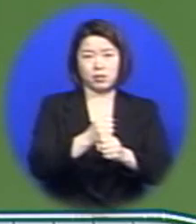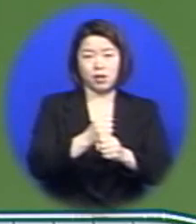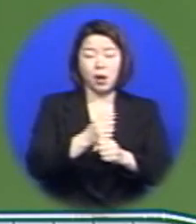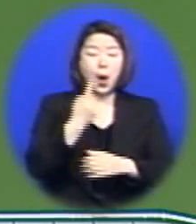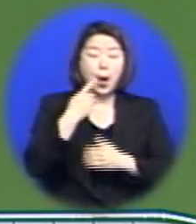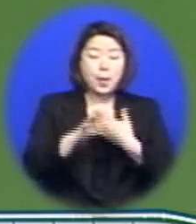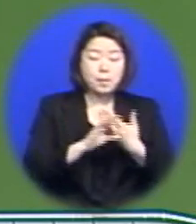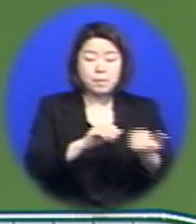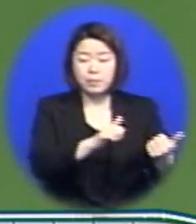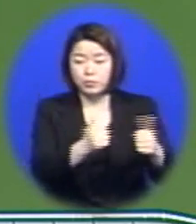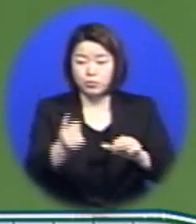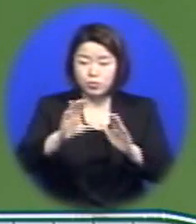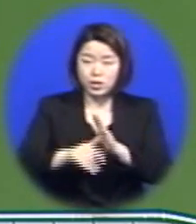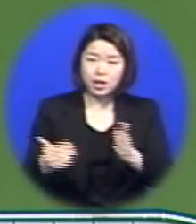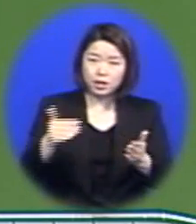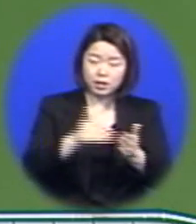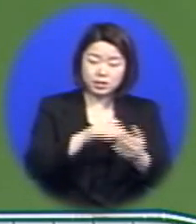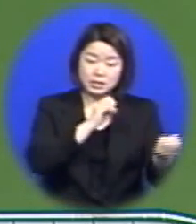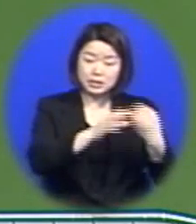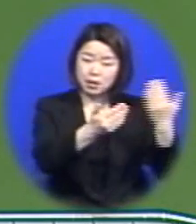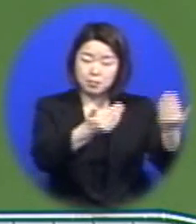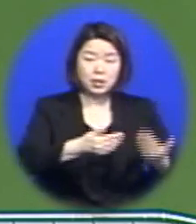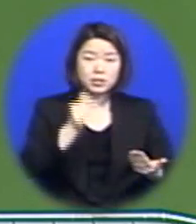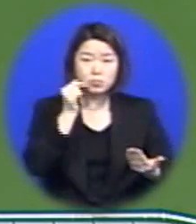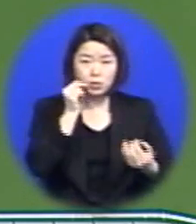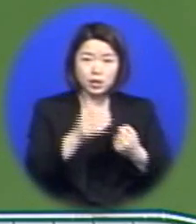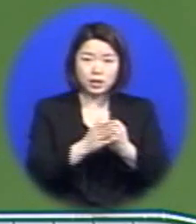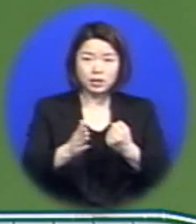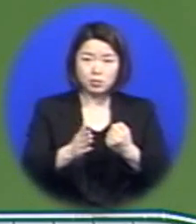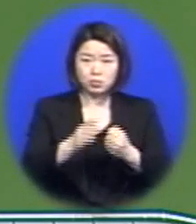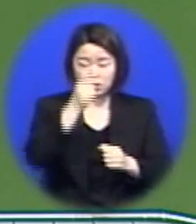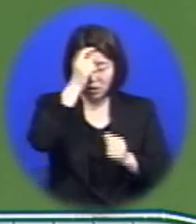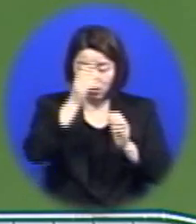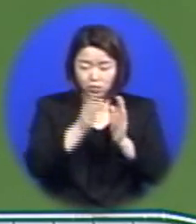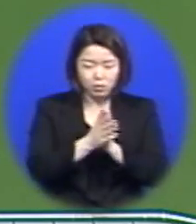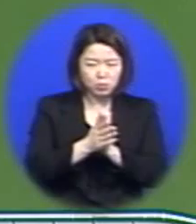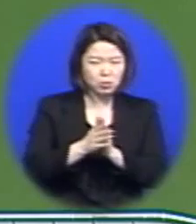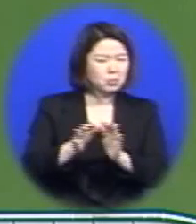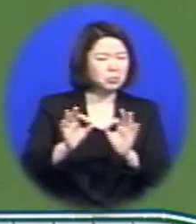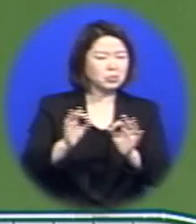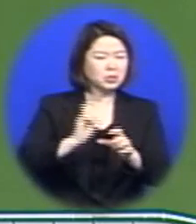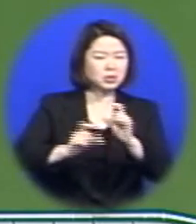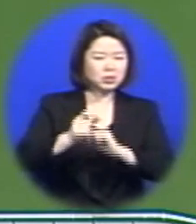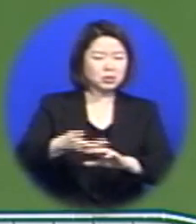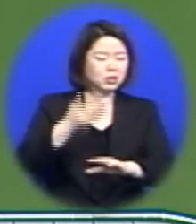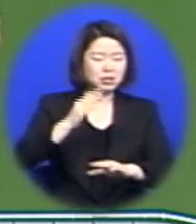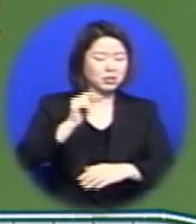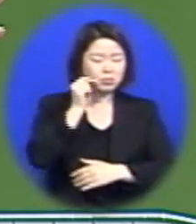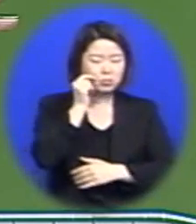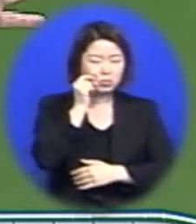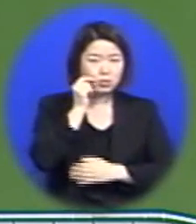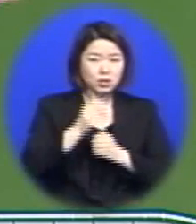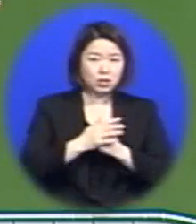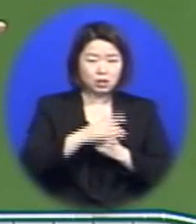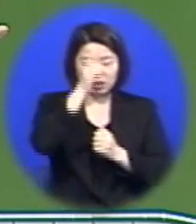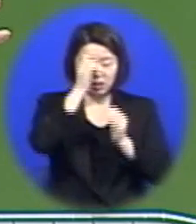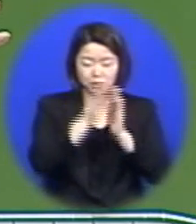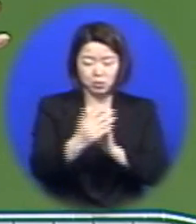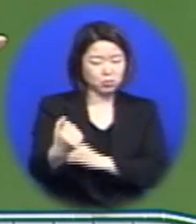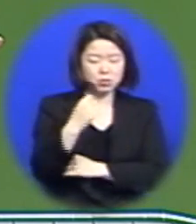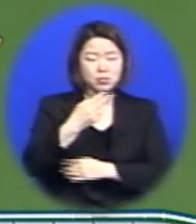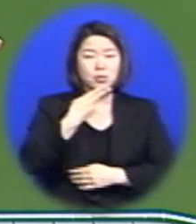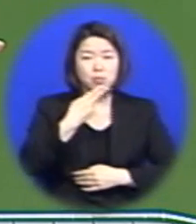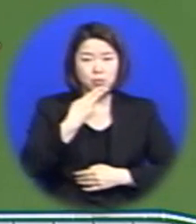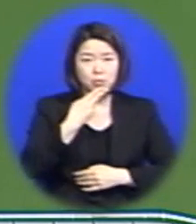죽을 때까지 응답 못 받으니까 아유 기도 이제 못 하겠네 아 기도할 힘을